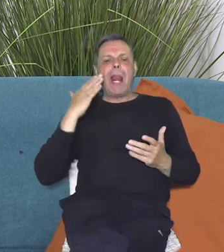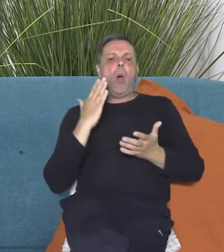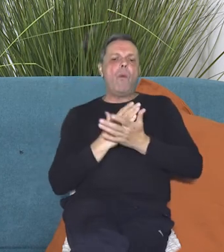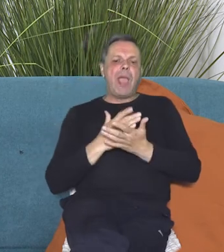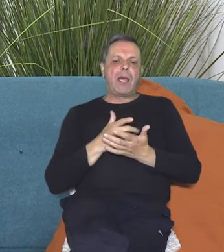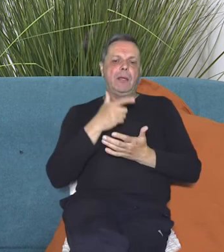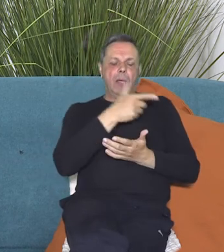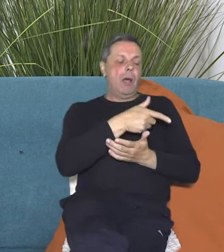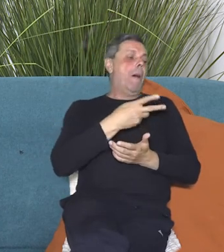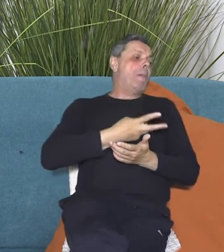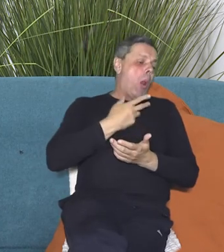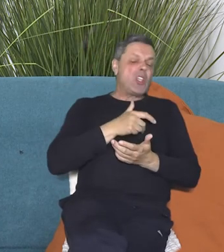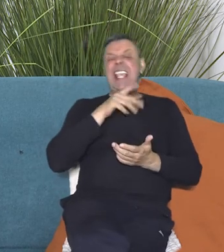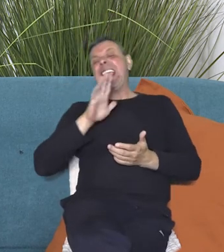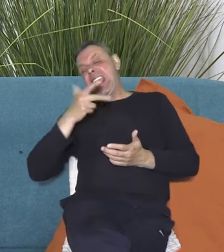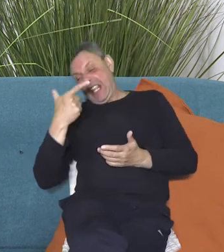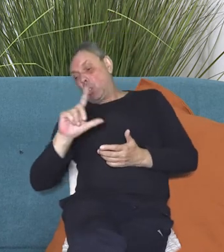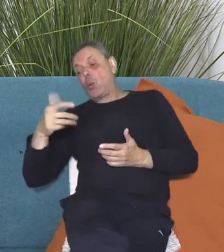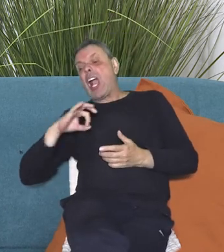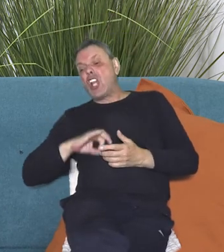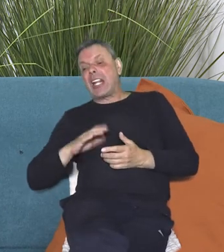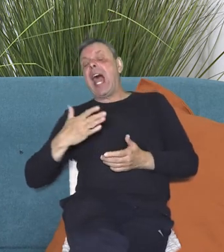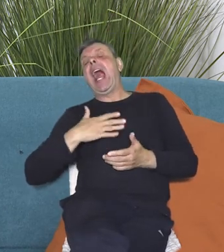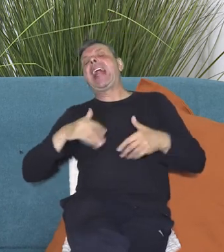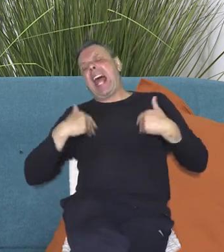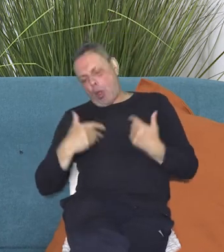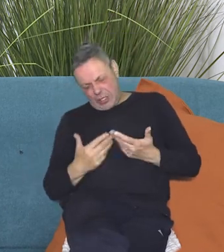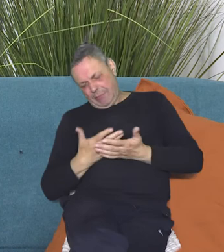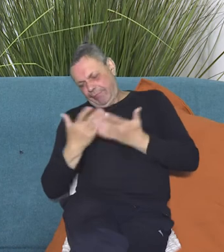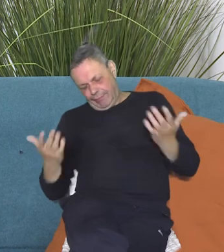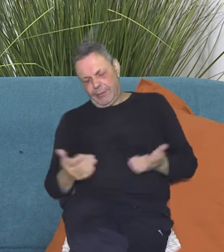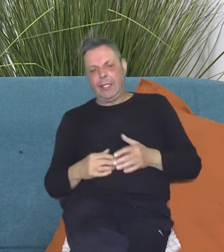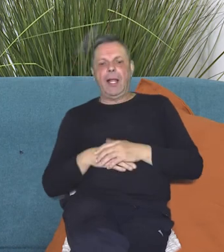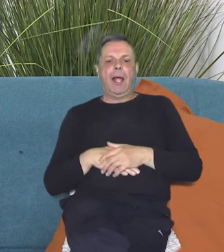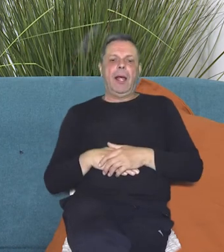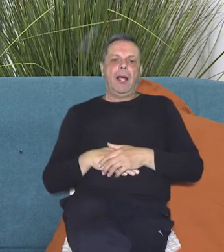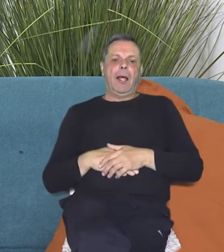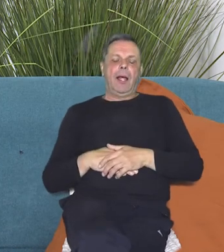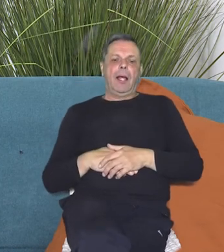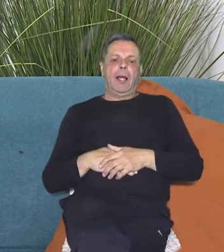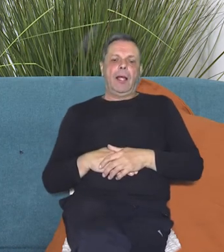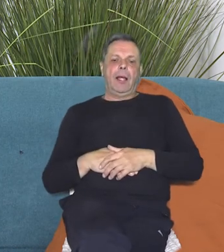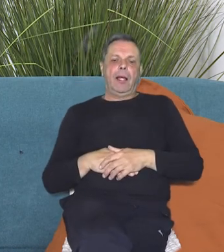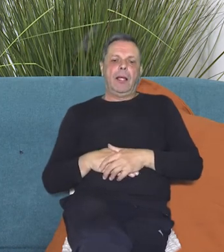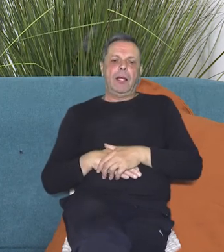uvijek, ova je bila njegov ponos, ova je bila njegova radost ili užitak ili zadovoljstvo.